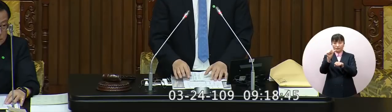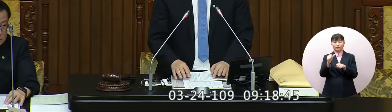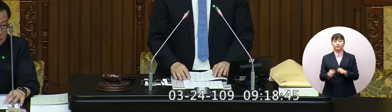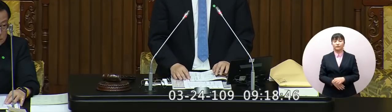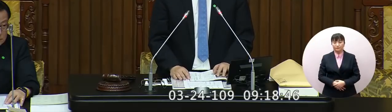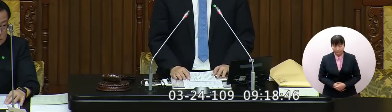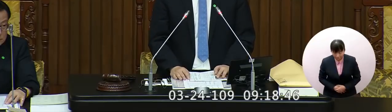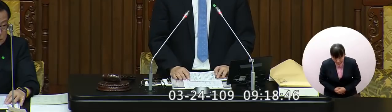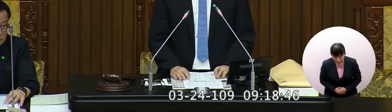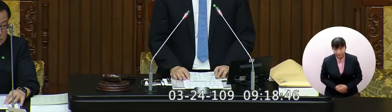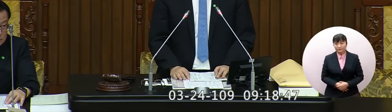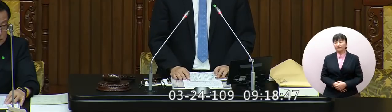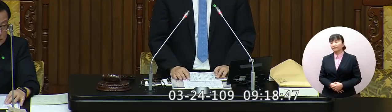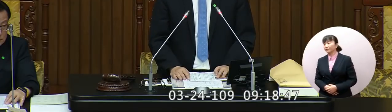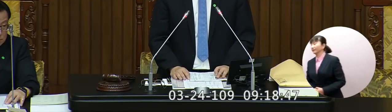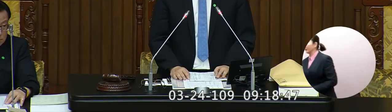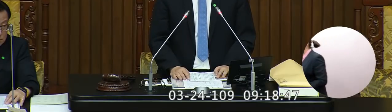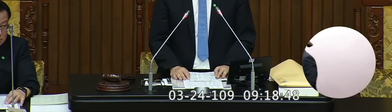15分钟。